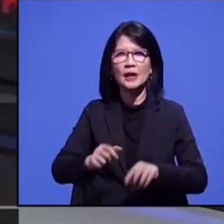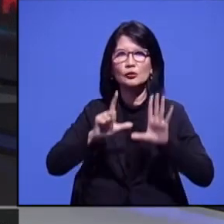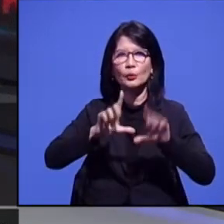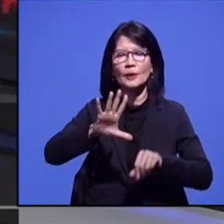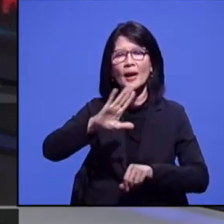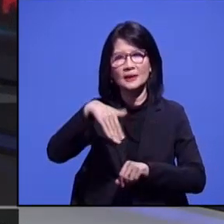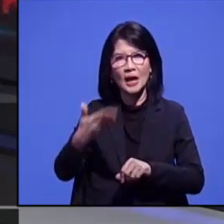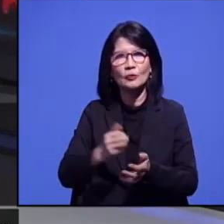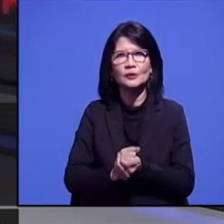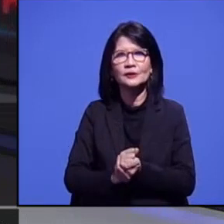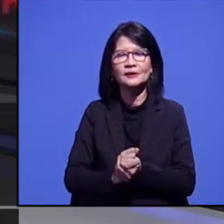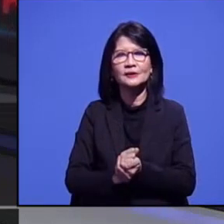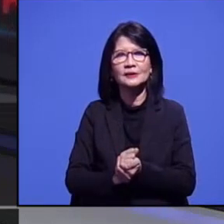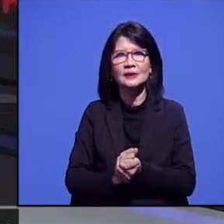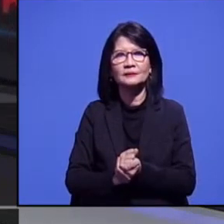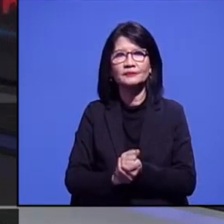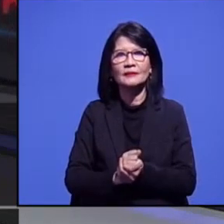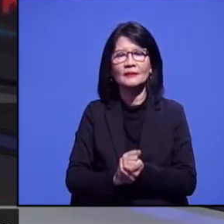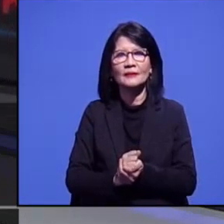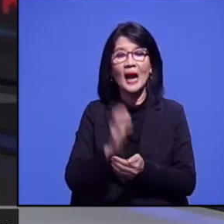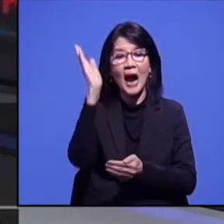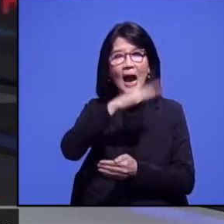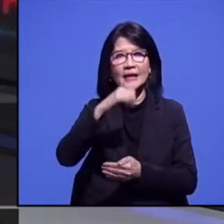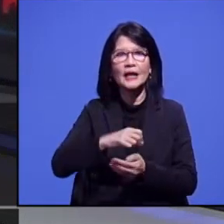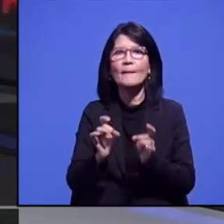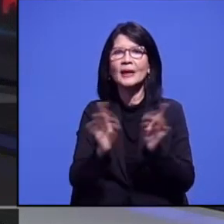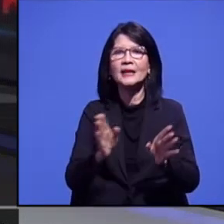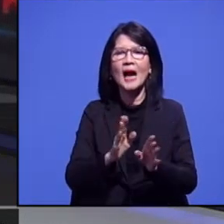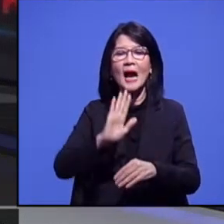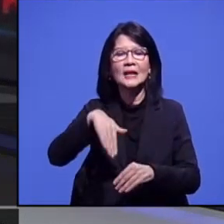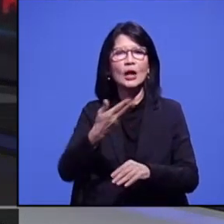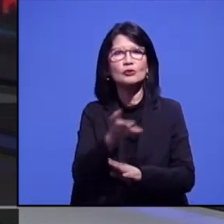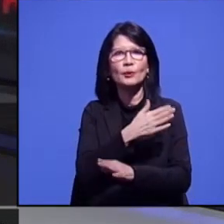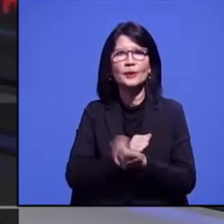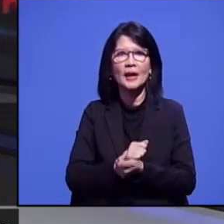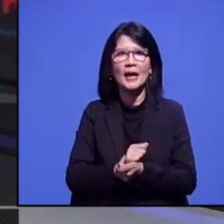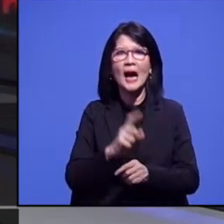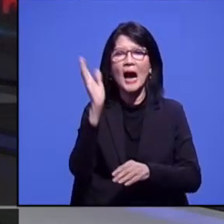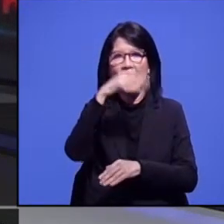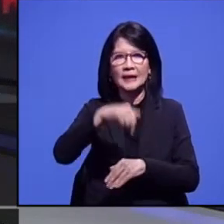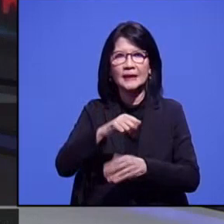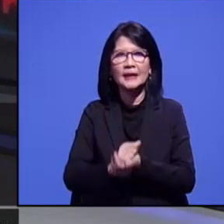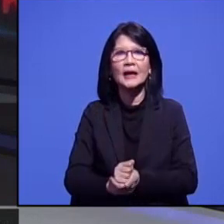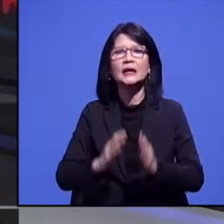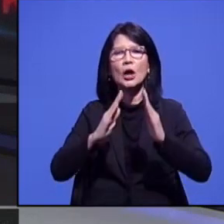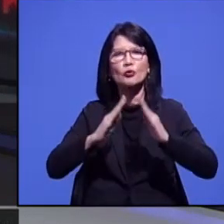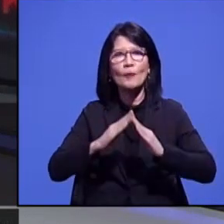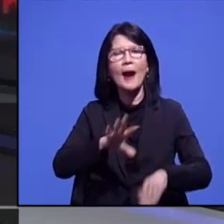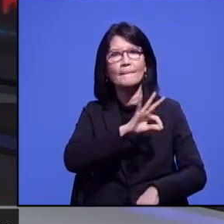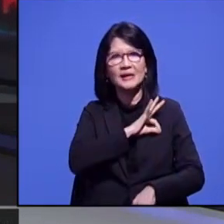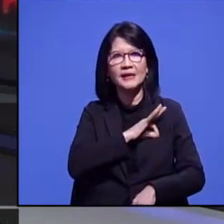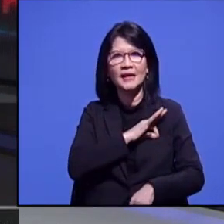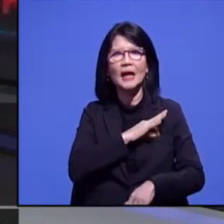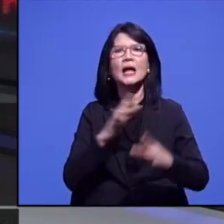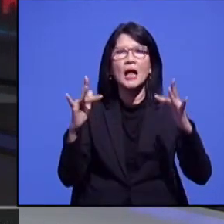Senin pagi 5oktober berbeda dari tahun sebelumnya peringatan HUT TNI kali ini digelar di istana negara dan dilakukan secara